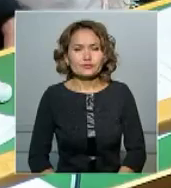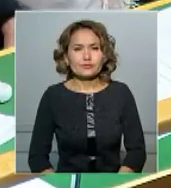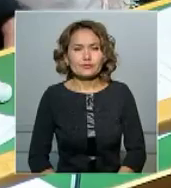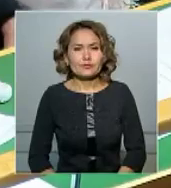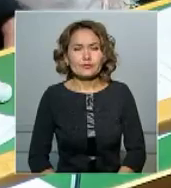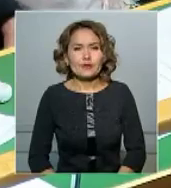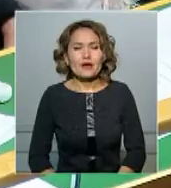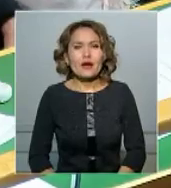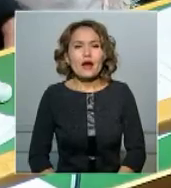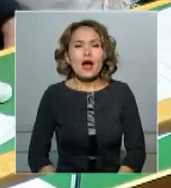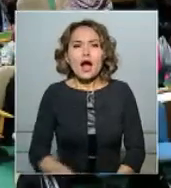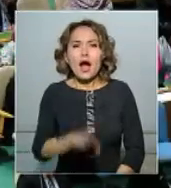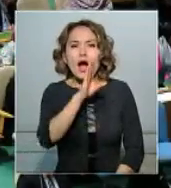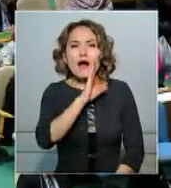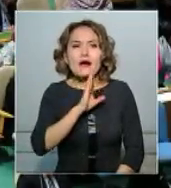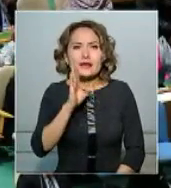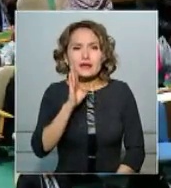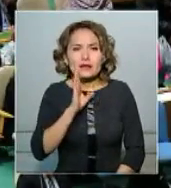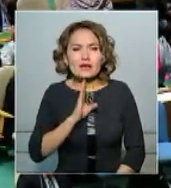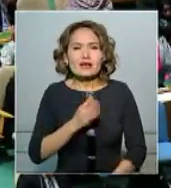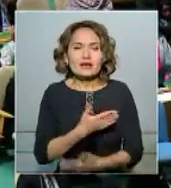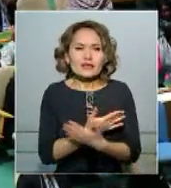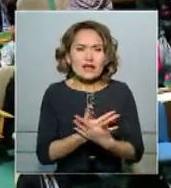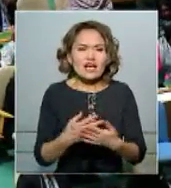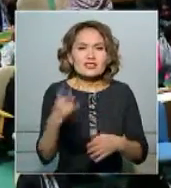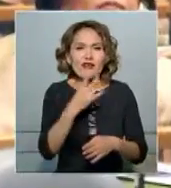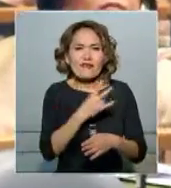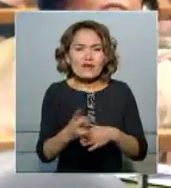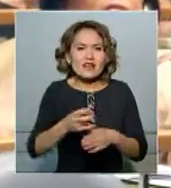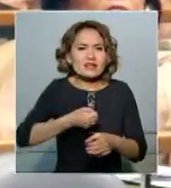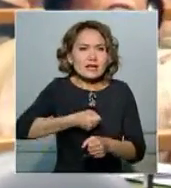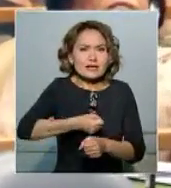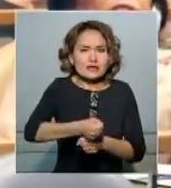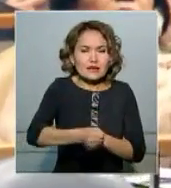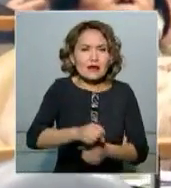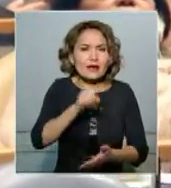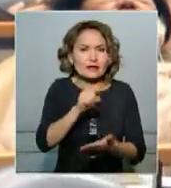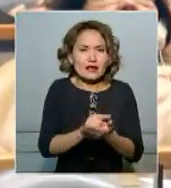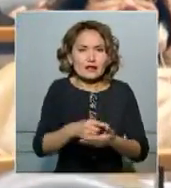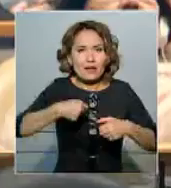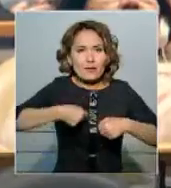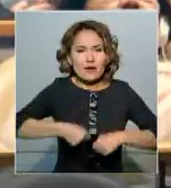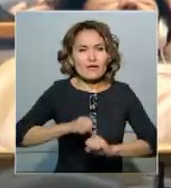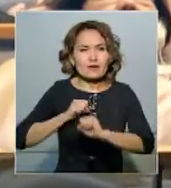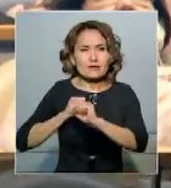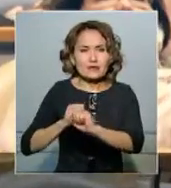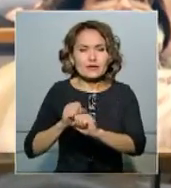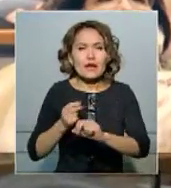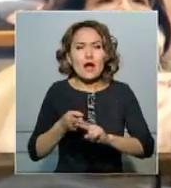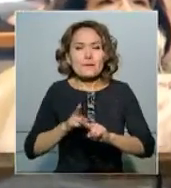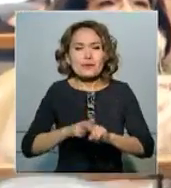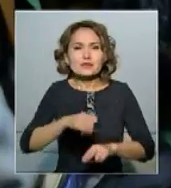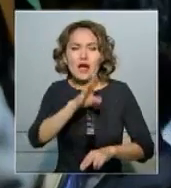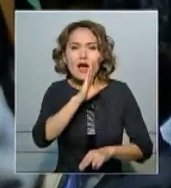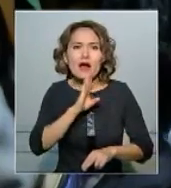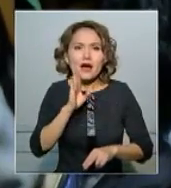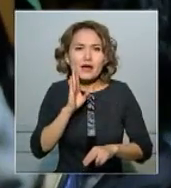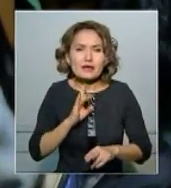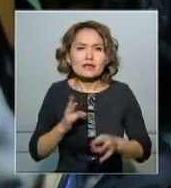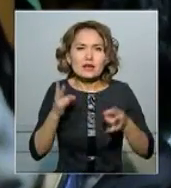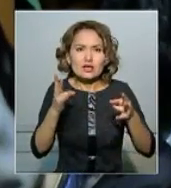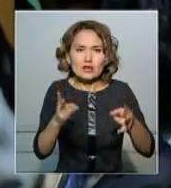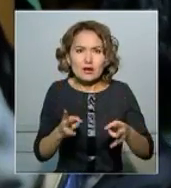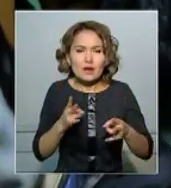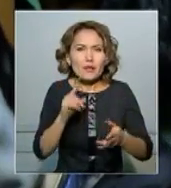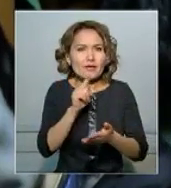Бірінші ұсынысым әйелдерді лаңкестік қауіптен қорғайтын халықаралық жоба жасау керек. Өйткені кейінгі кезде дәл осы бағытта нәзік жандыларды